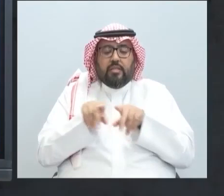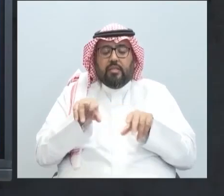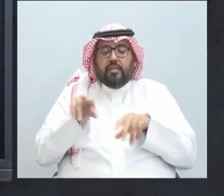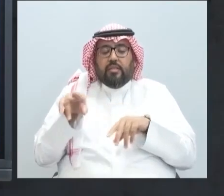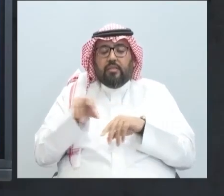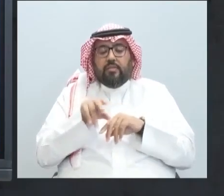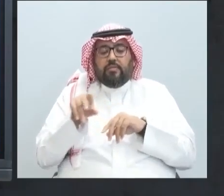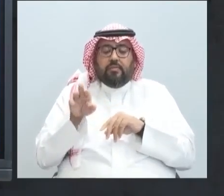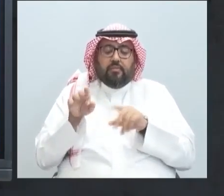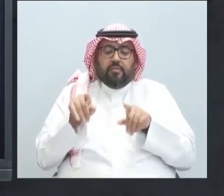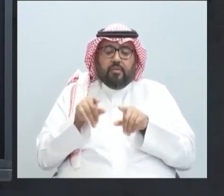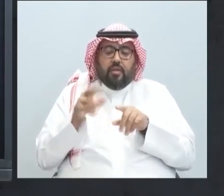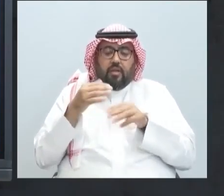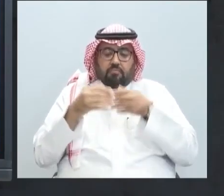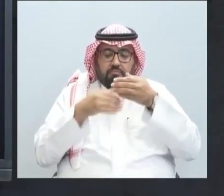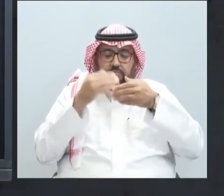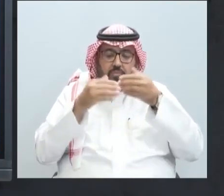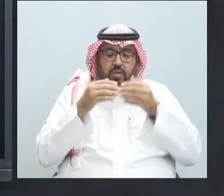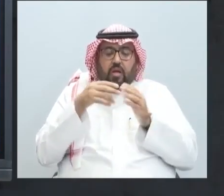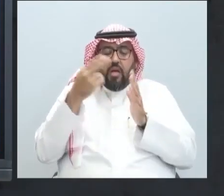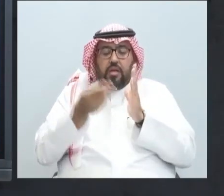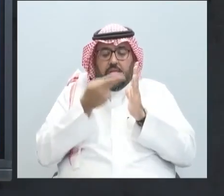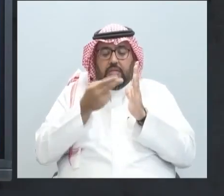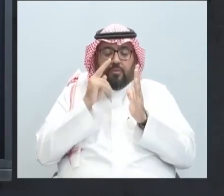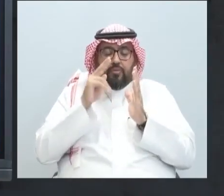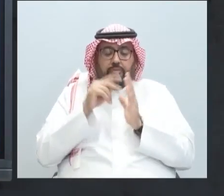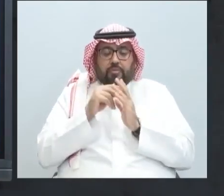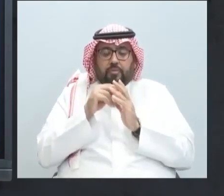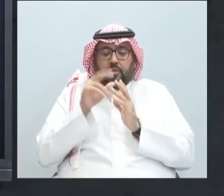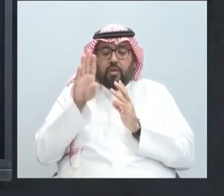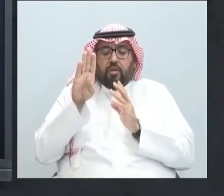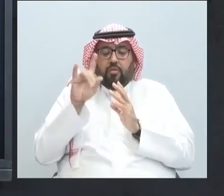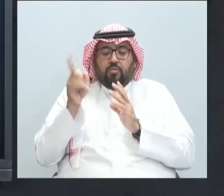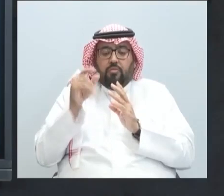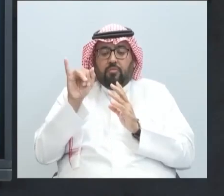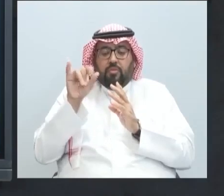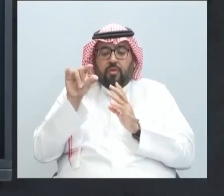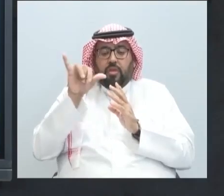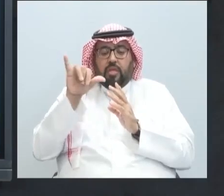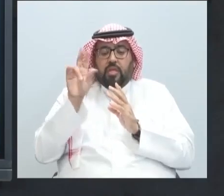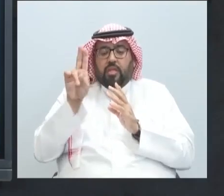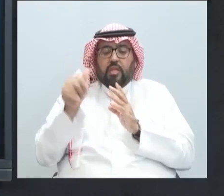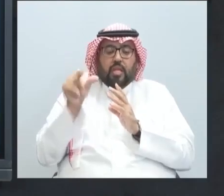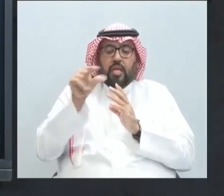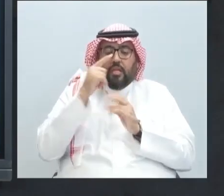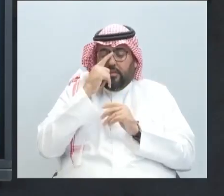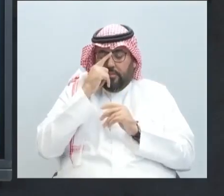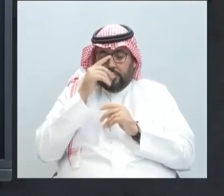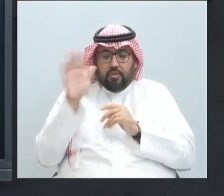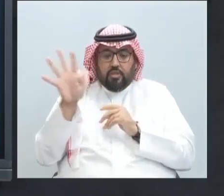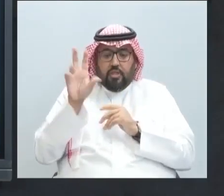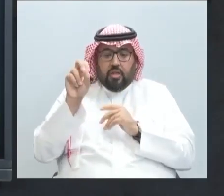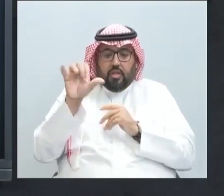السنترومير فعندما نتتبع هذا الرسم يظهر معنا هنا هذه الكروماتيدات نسميها الكروماتيدات الشقيقه هنا